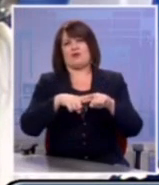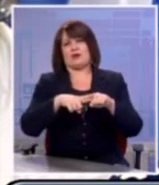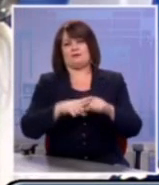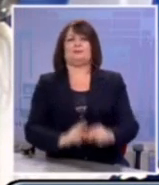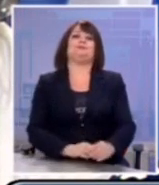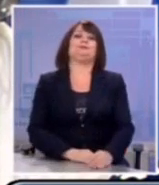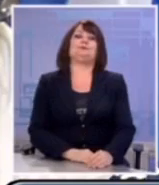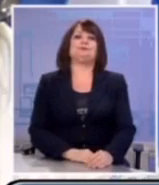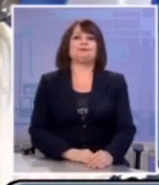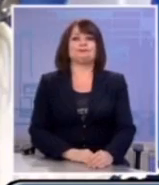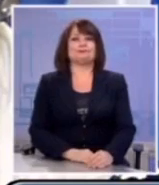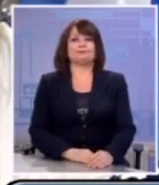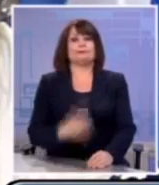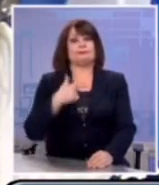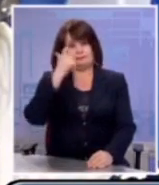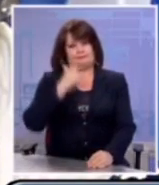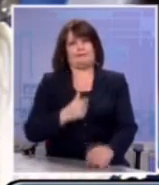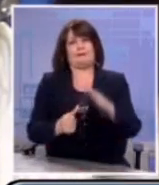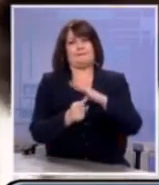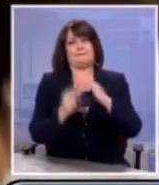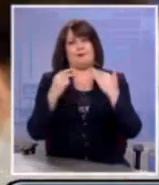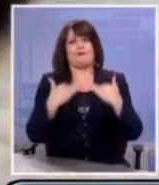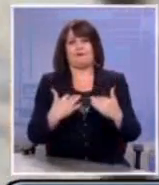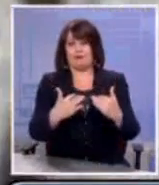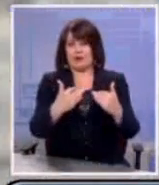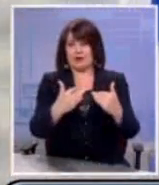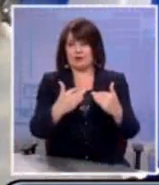κοινωνίας. Ως πρόεδρος της Βουλής,